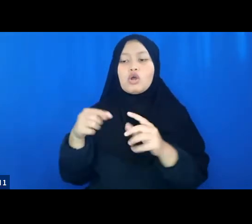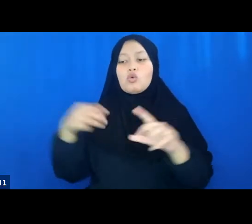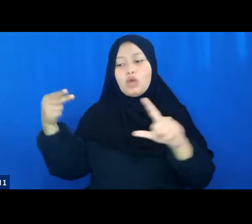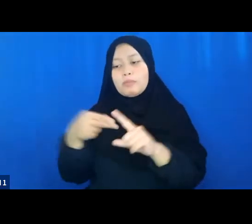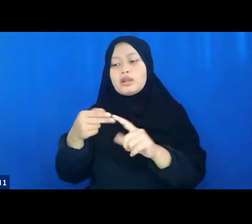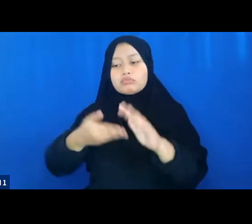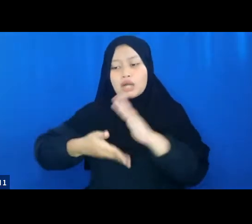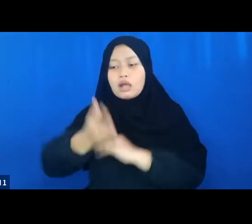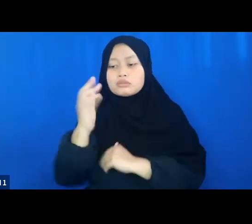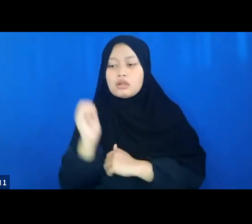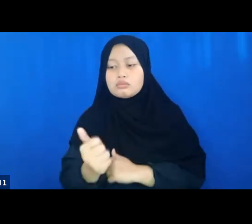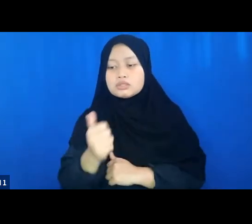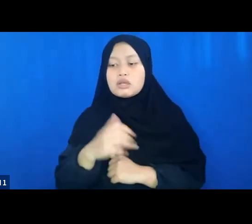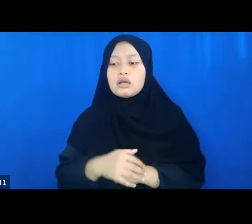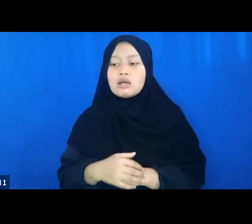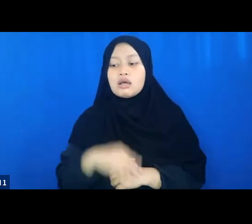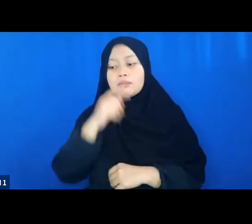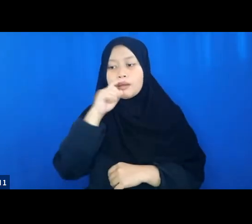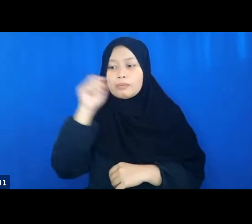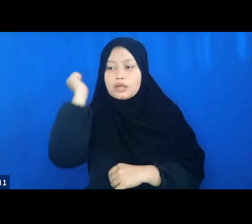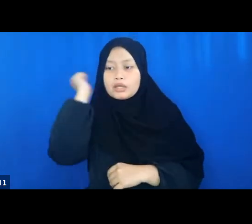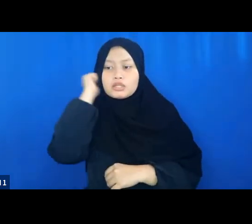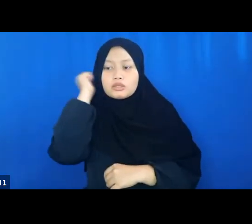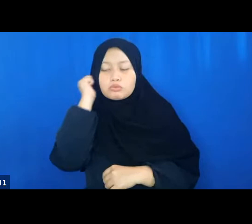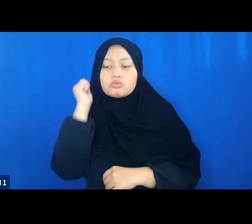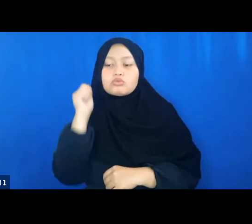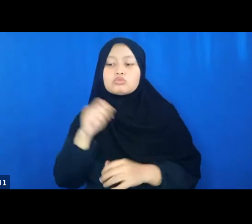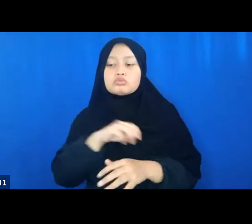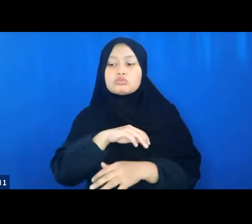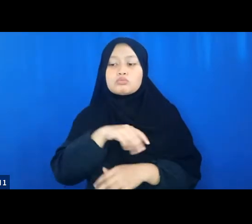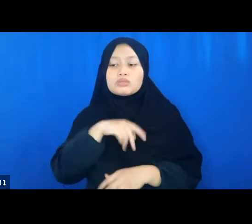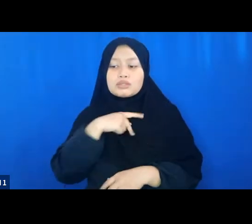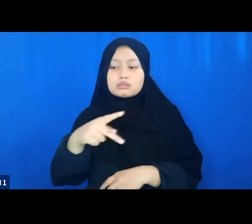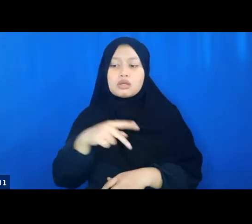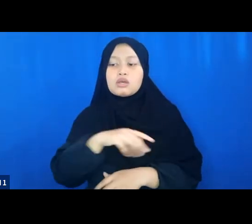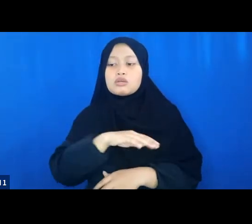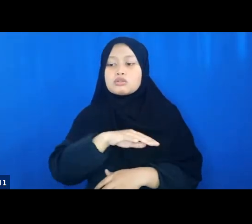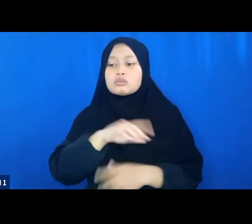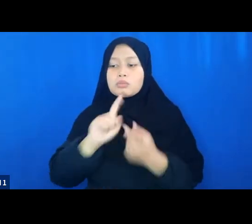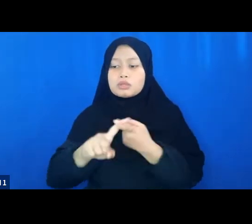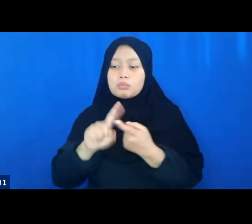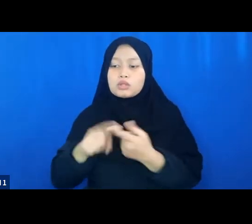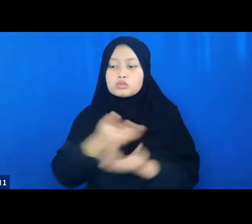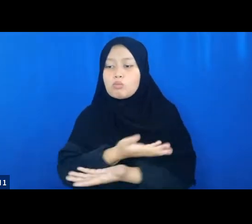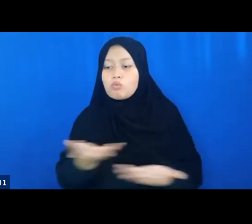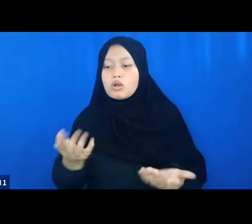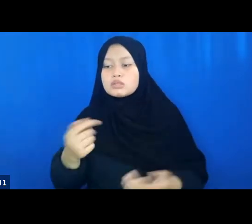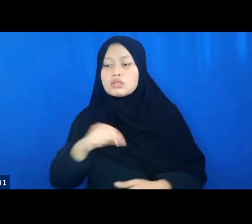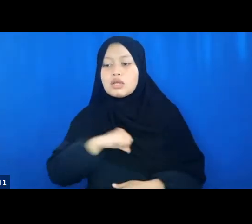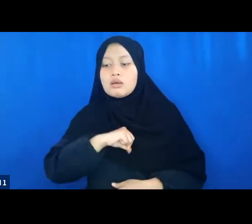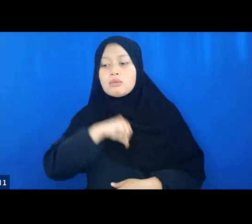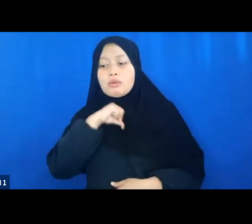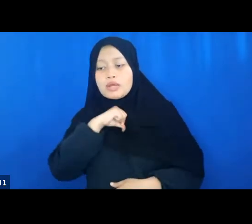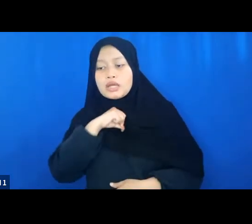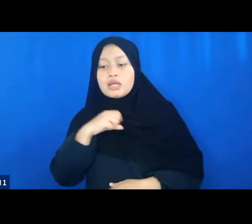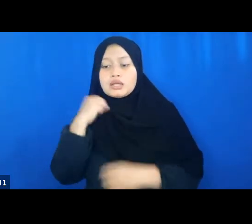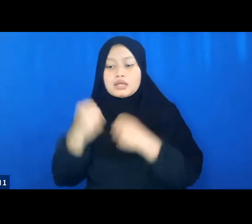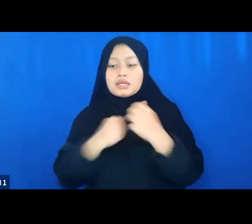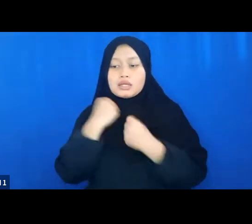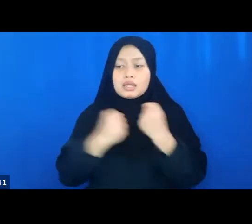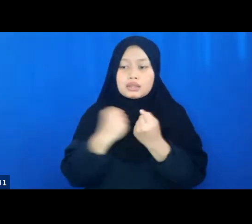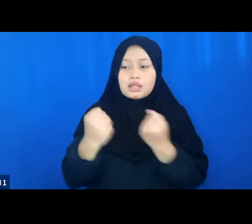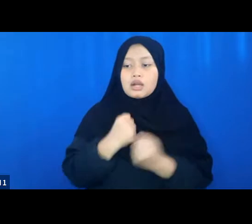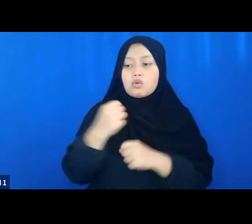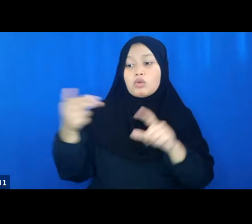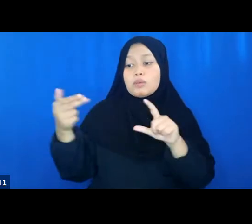Bapak Ibu peserta serta rekan-rekan semua yang saya banggakan yang kami banggakan kegiatan webinar